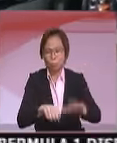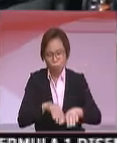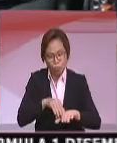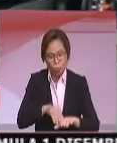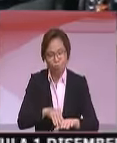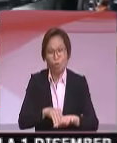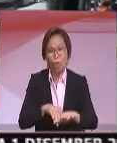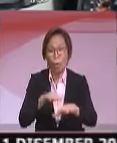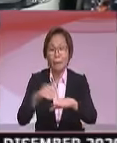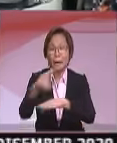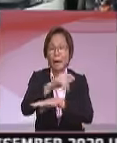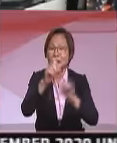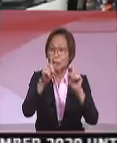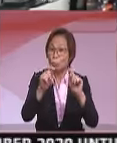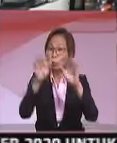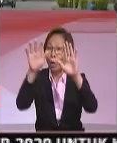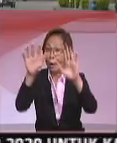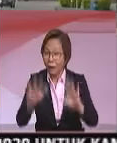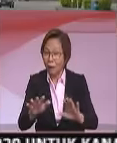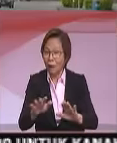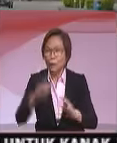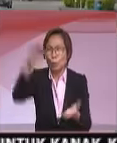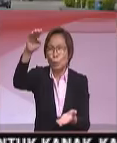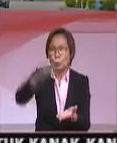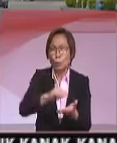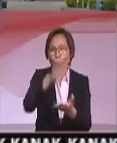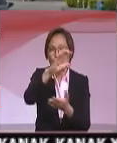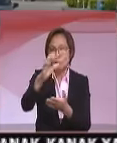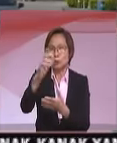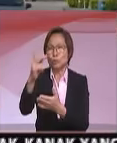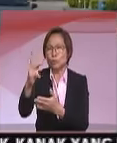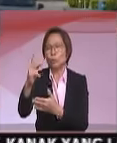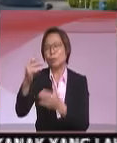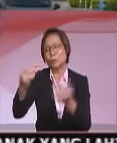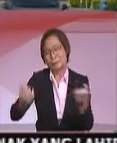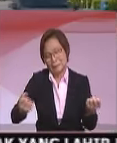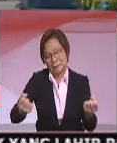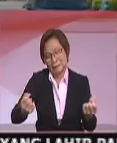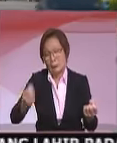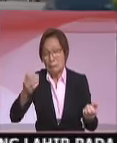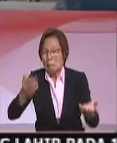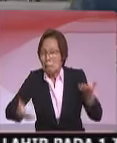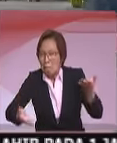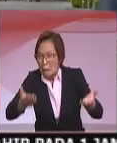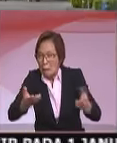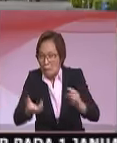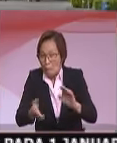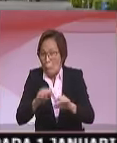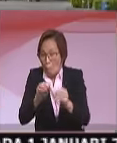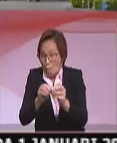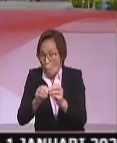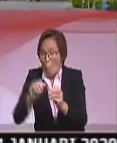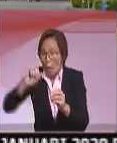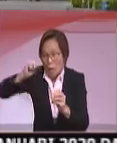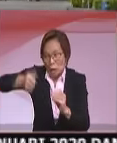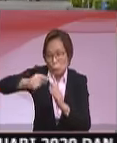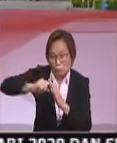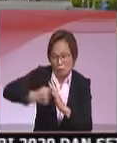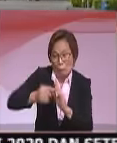trafik hujung minggu plus menyusut kepada 500,000 kenderaan. Namun dijangka meningkat bermula esok.